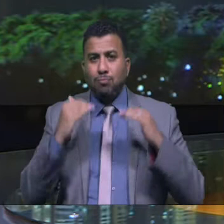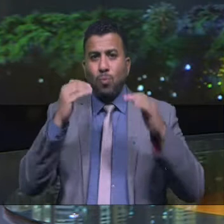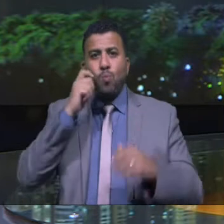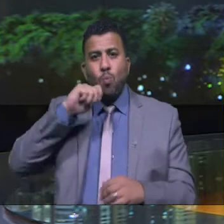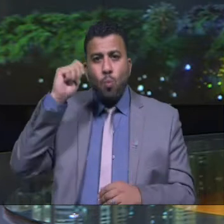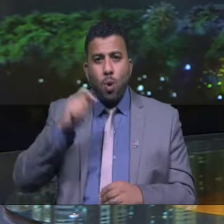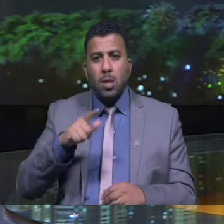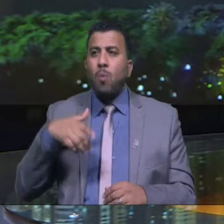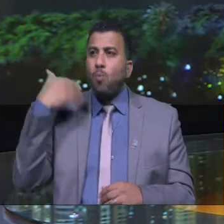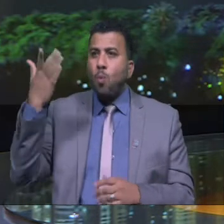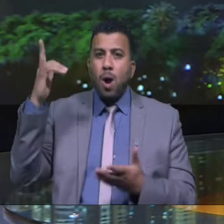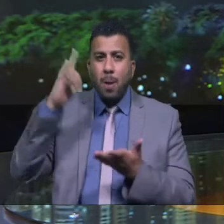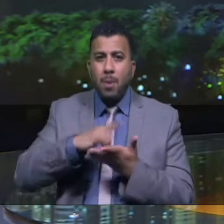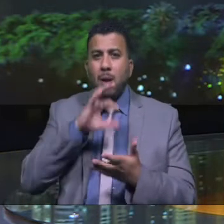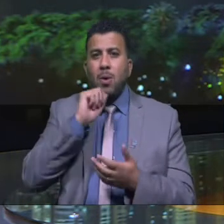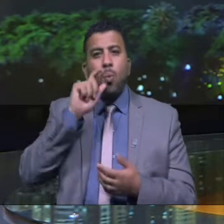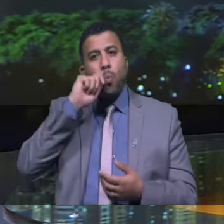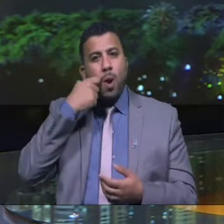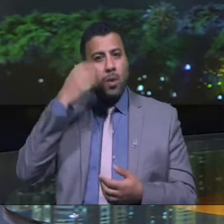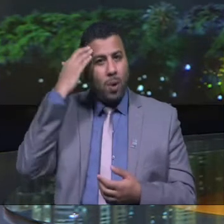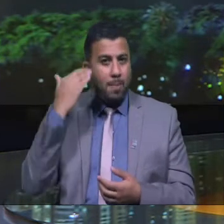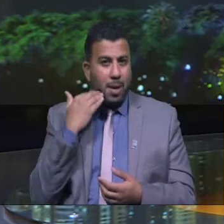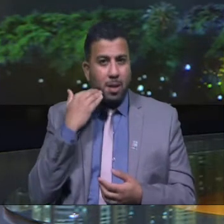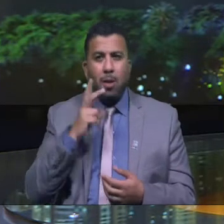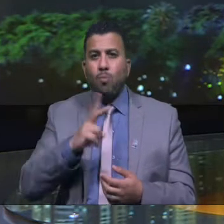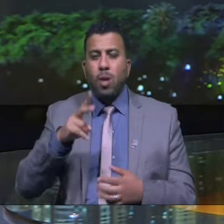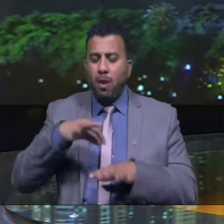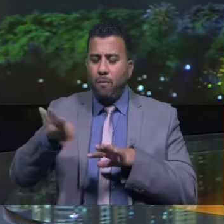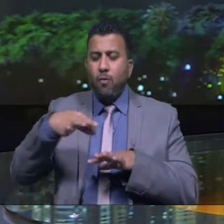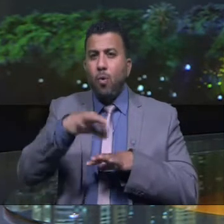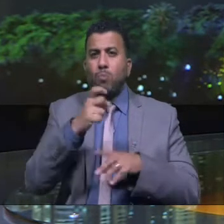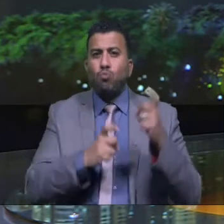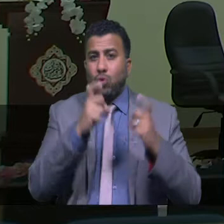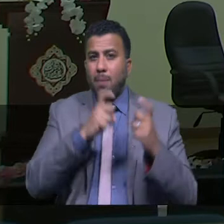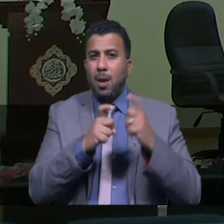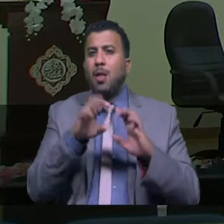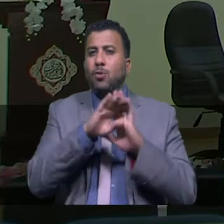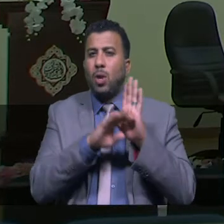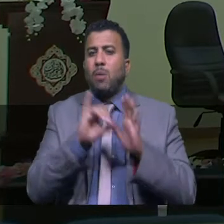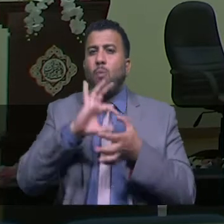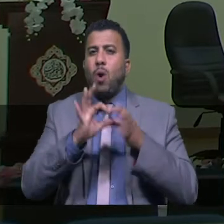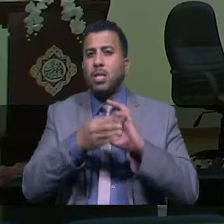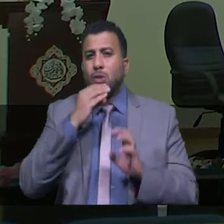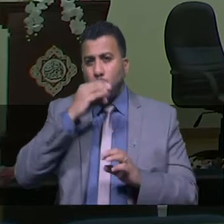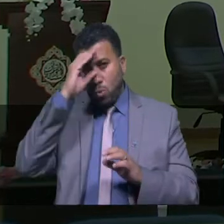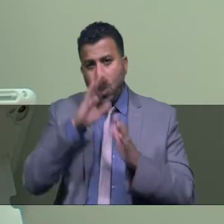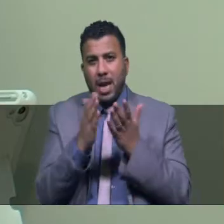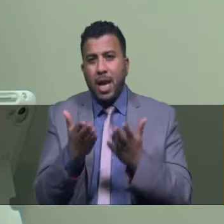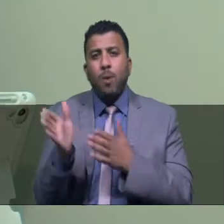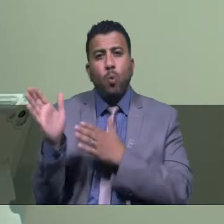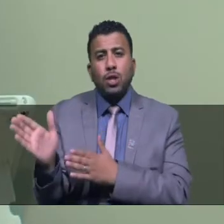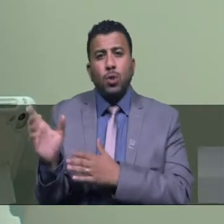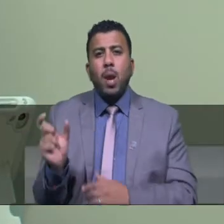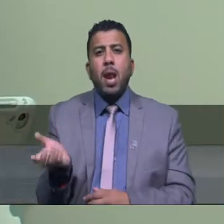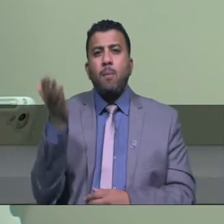من المواطنين والمقيمين الذكور والإناث في مختلف فروع المسابقة، والتي تنظمها مؤسسة القرآن